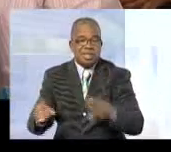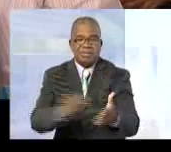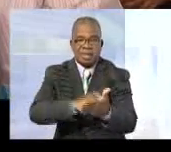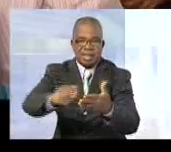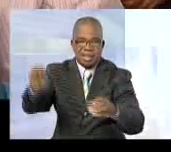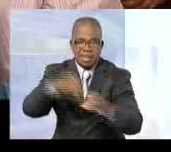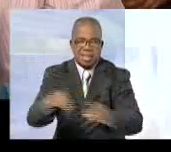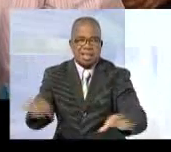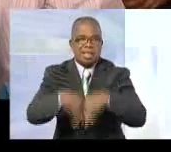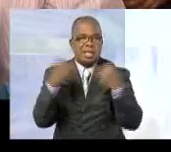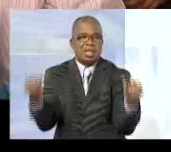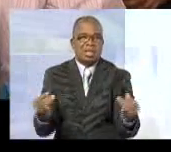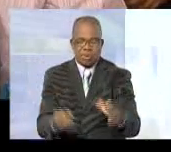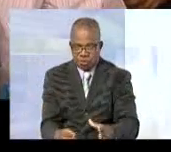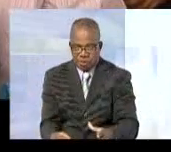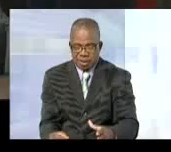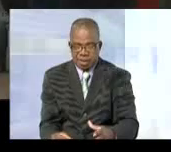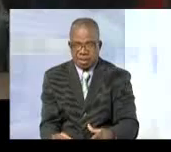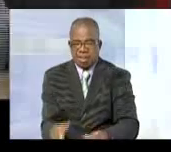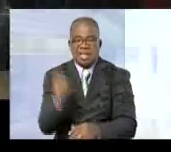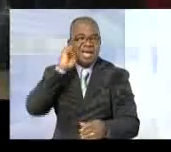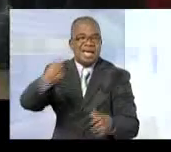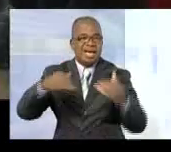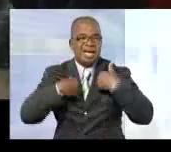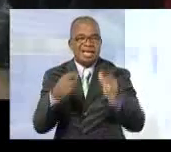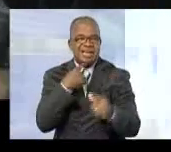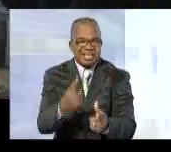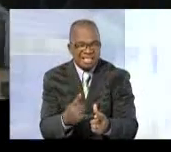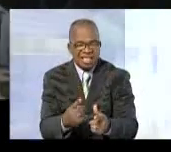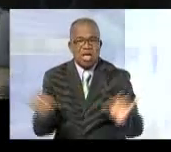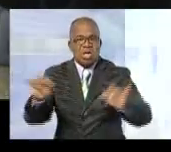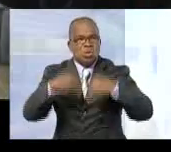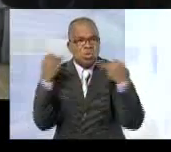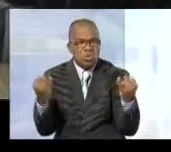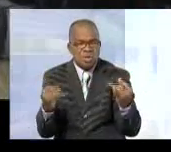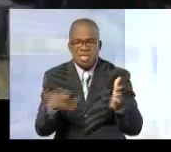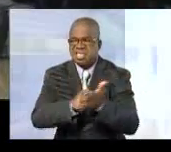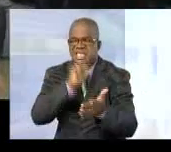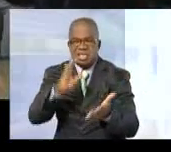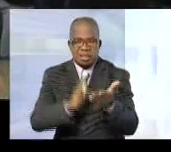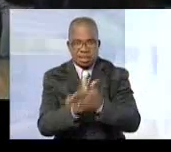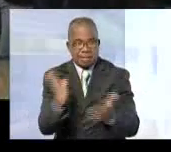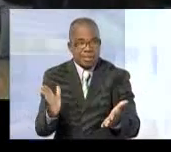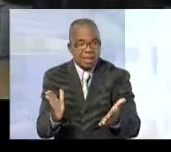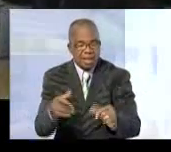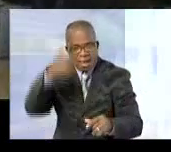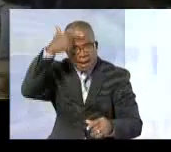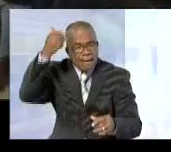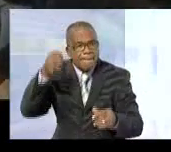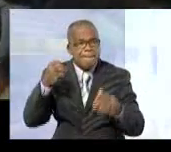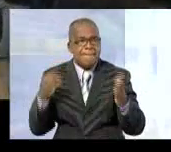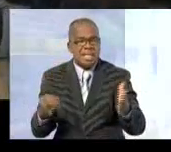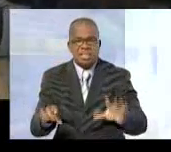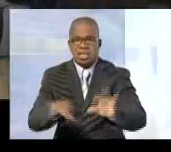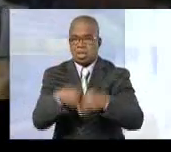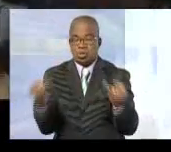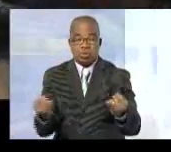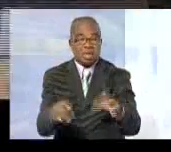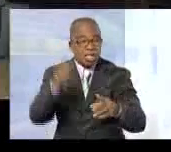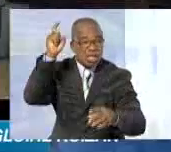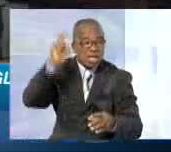Conseil national de la presse, elle a fait savoir qu'il est un instrument important pour amener la presse à jouer sa partition dans